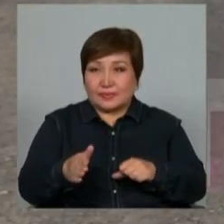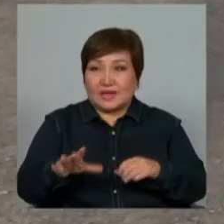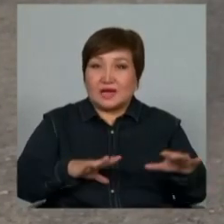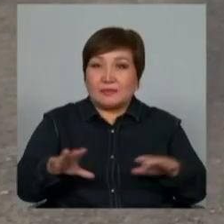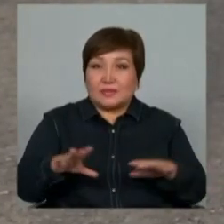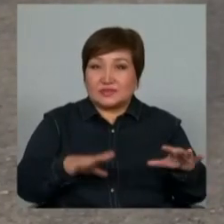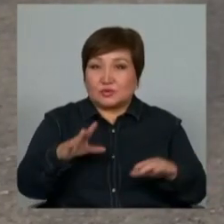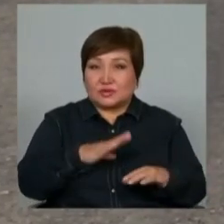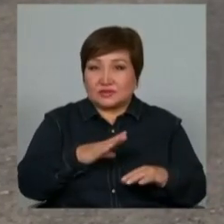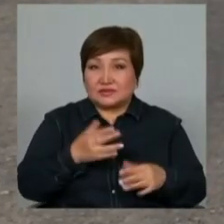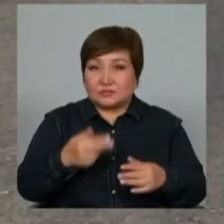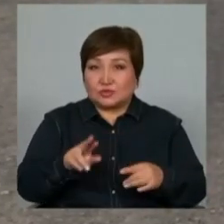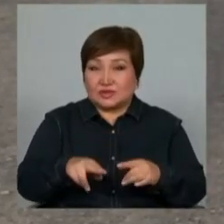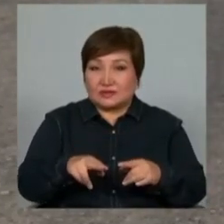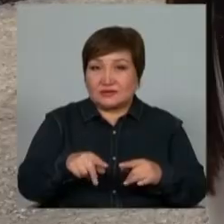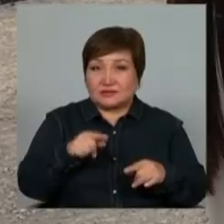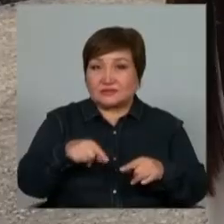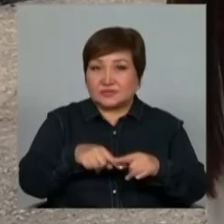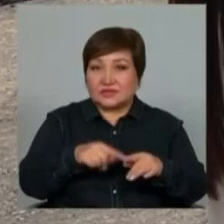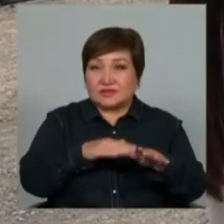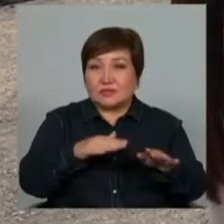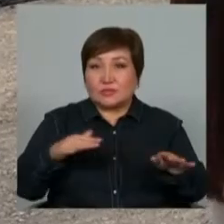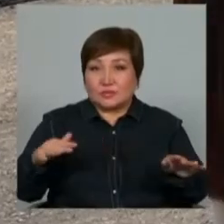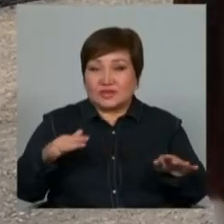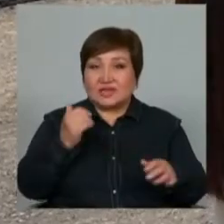пробка жиі болатын, сол үшін жасалынып жатыр.